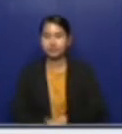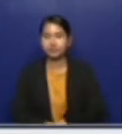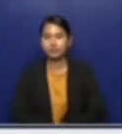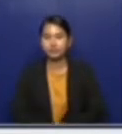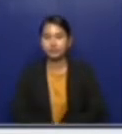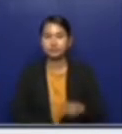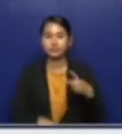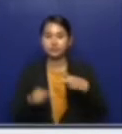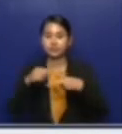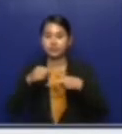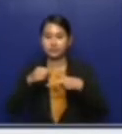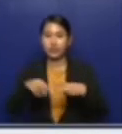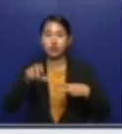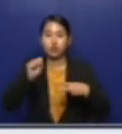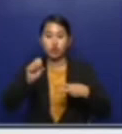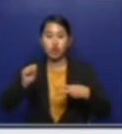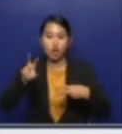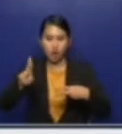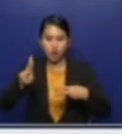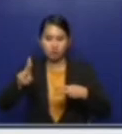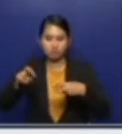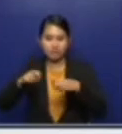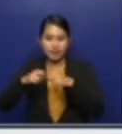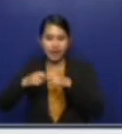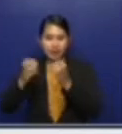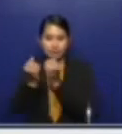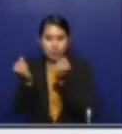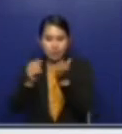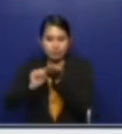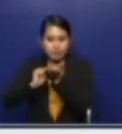อ1ตั้งสสร.แก้ไขกฎหมายเลย